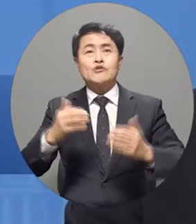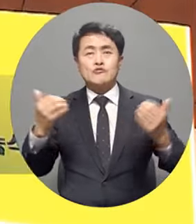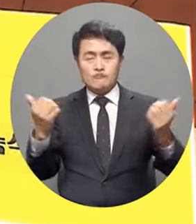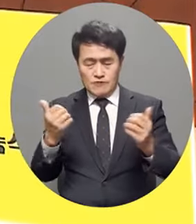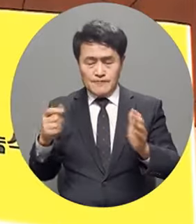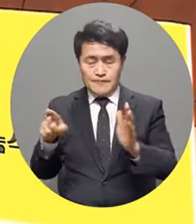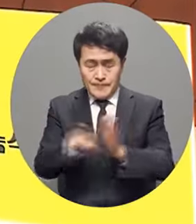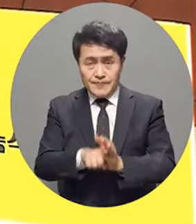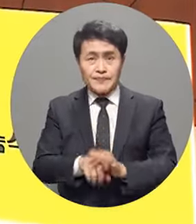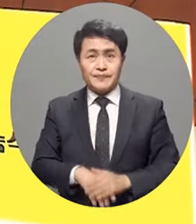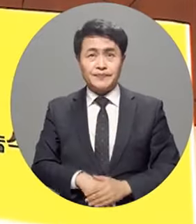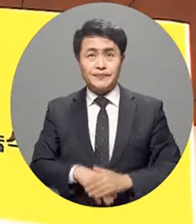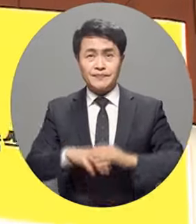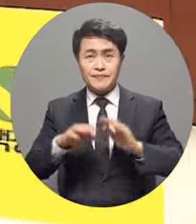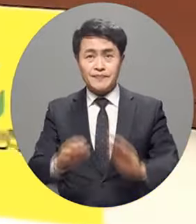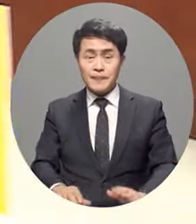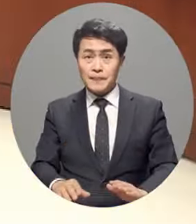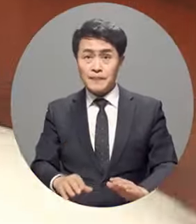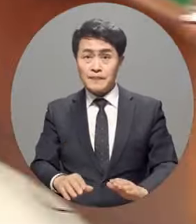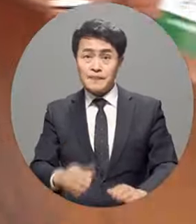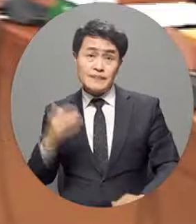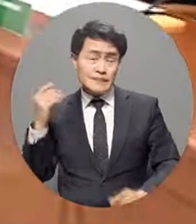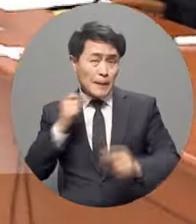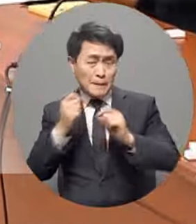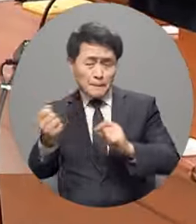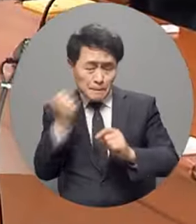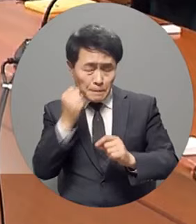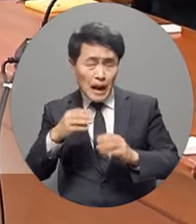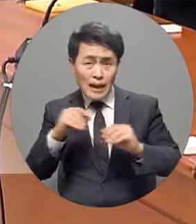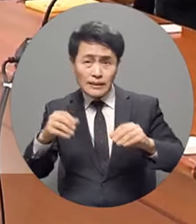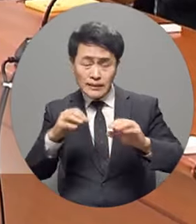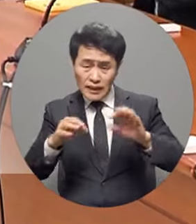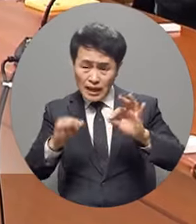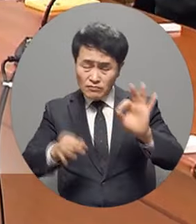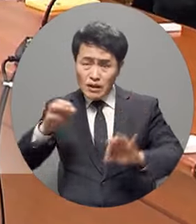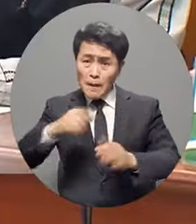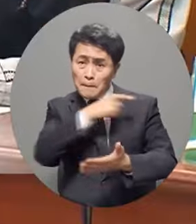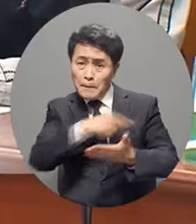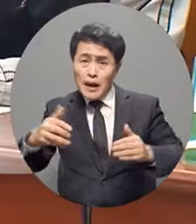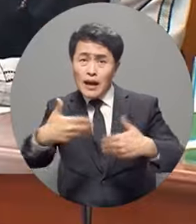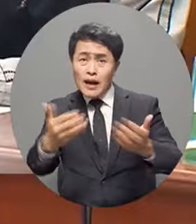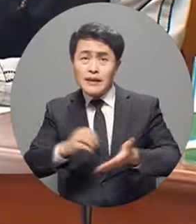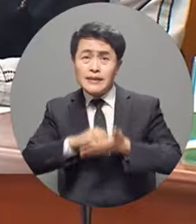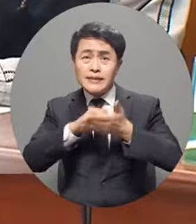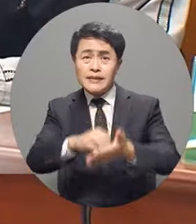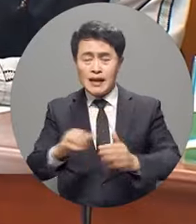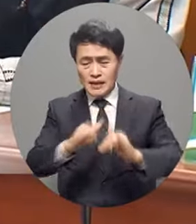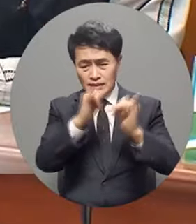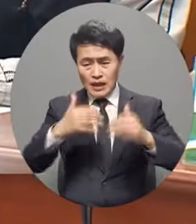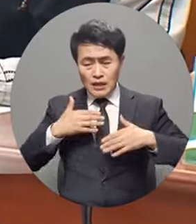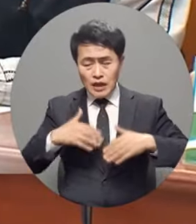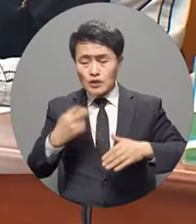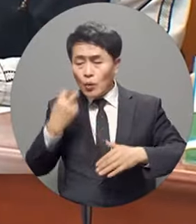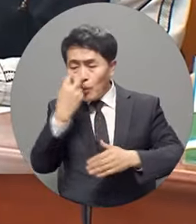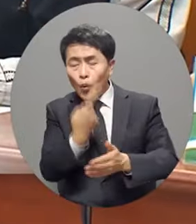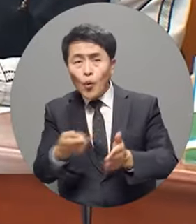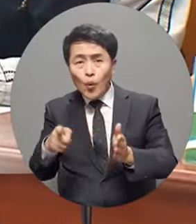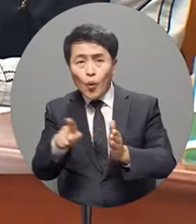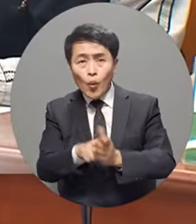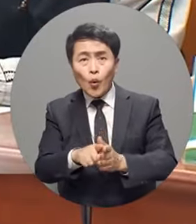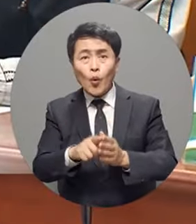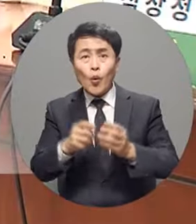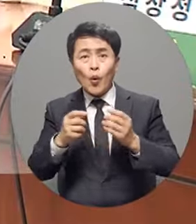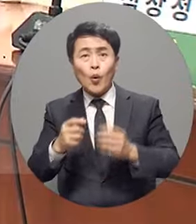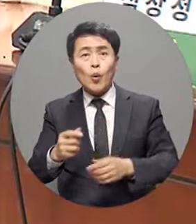있습니다. 전세 사기, 깡통전세 피해자 입당식을 여는 등 사회적 약자 보호를 위한